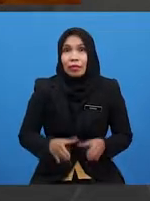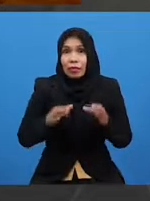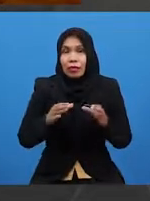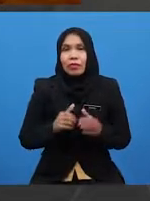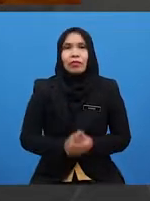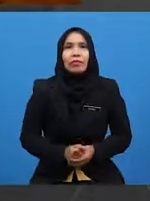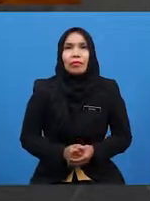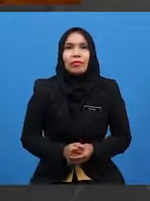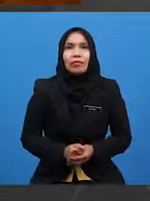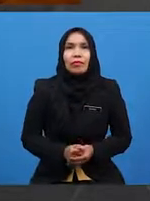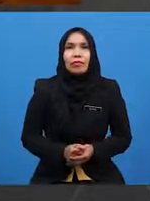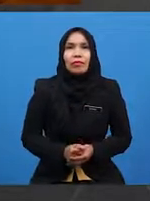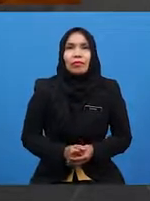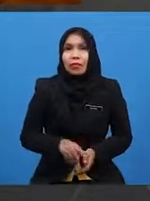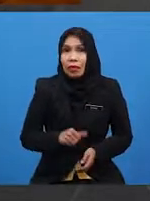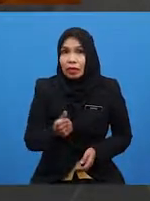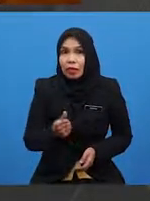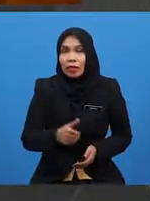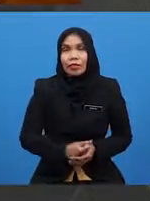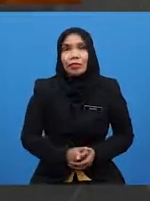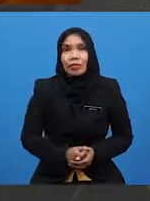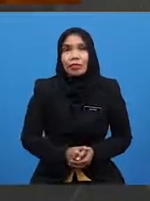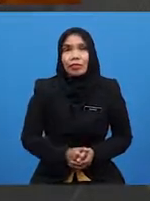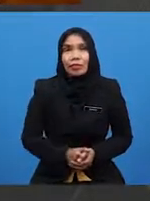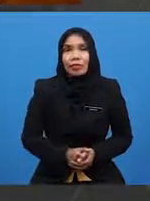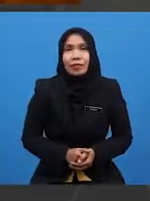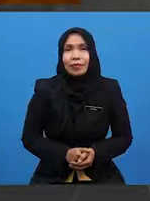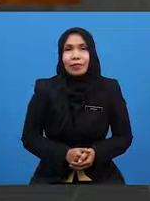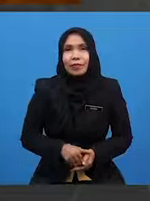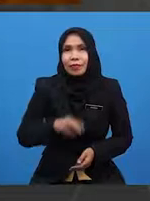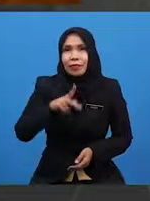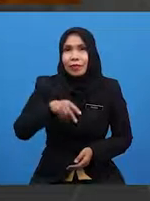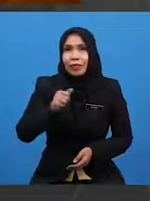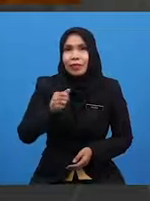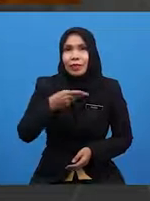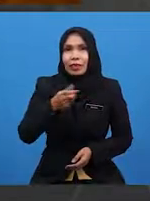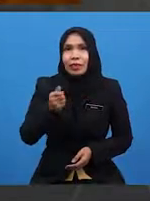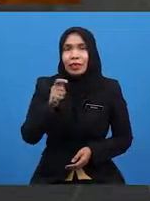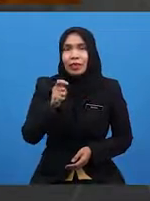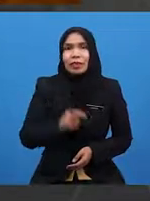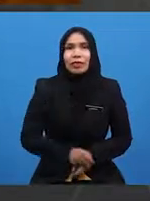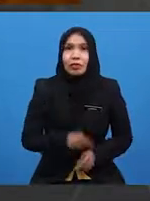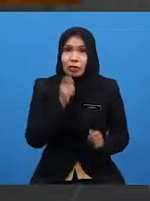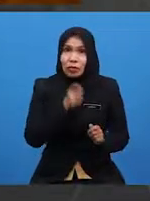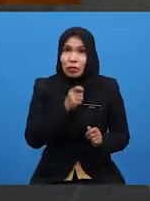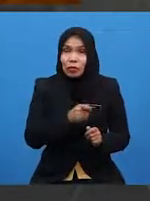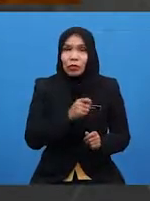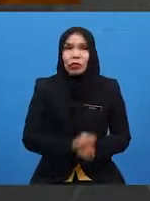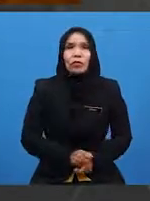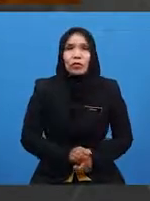alat yang digunakan terdiri daripada pahat, penukul, alat